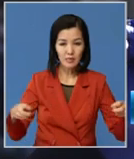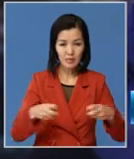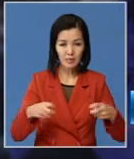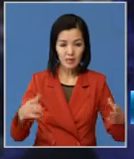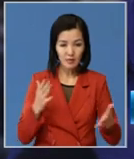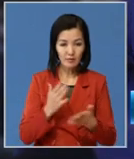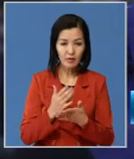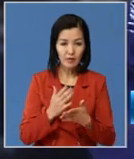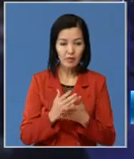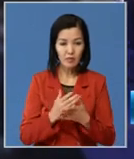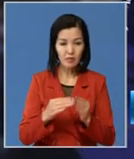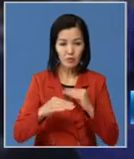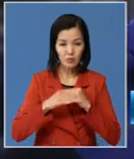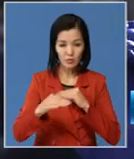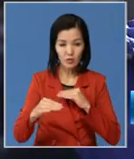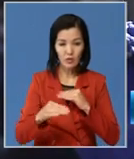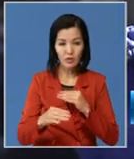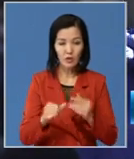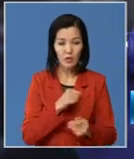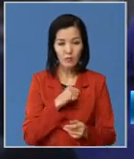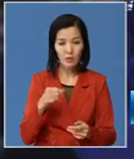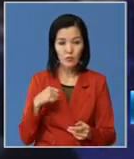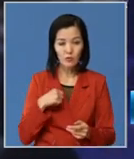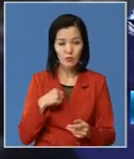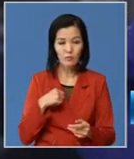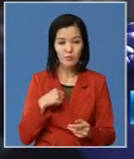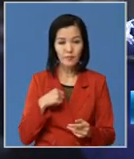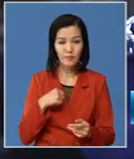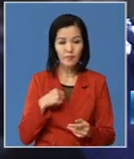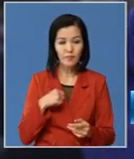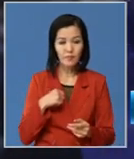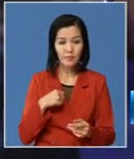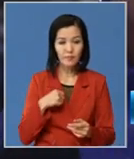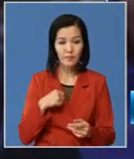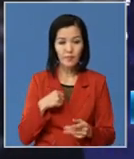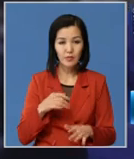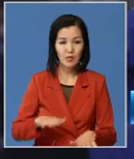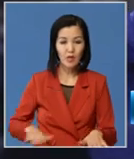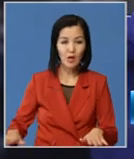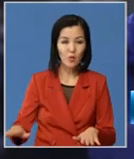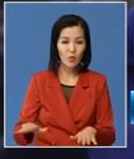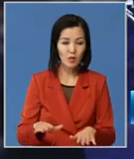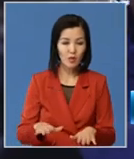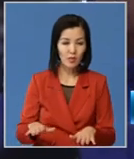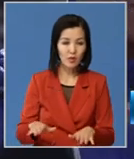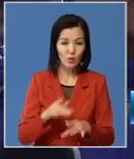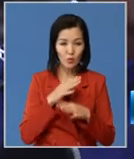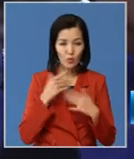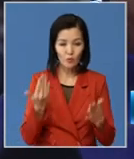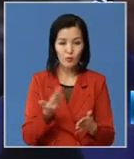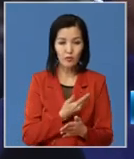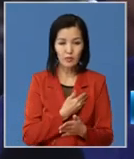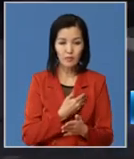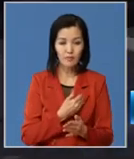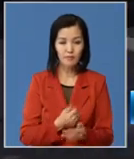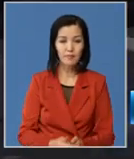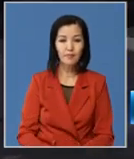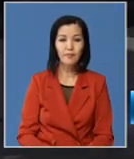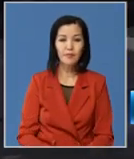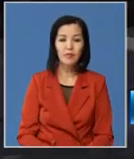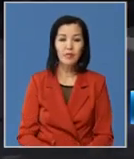ғой. Соны енді рахмет сол көмек беріп жатқандарыңызға. Алла